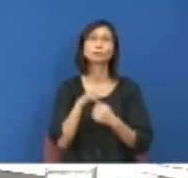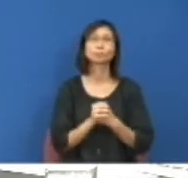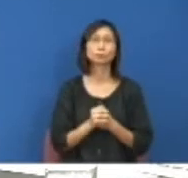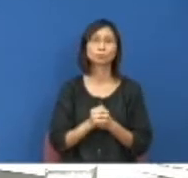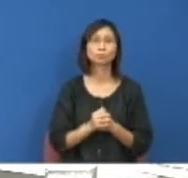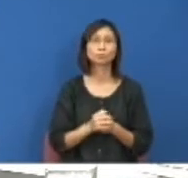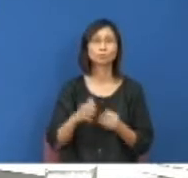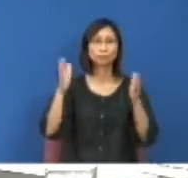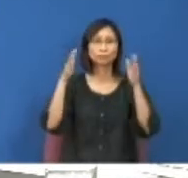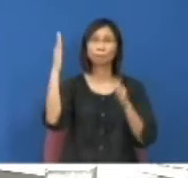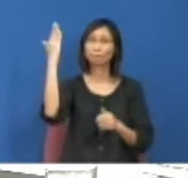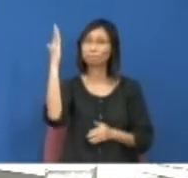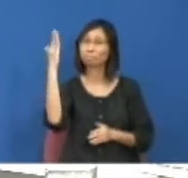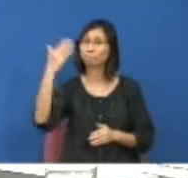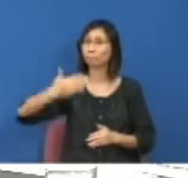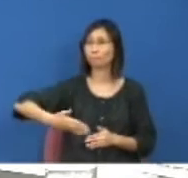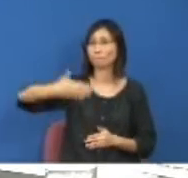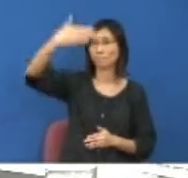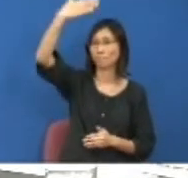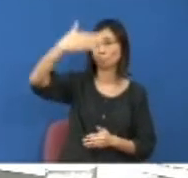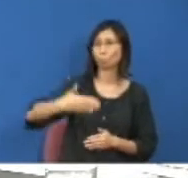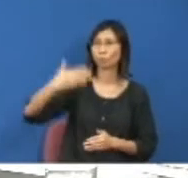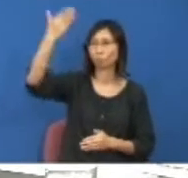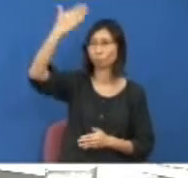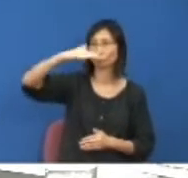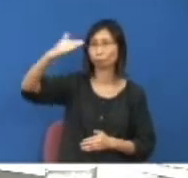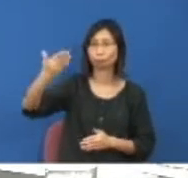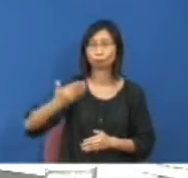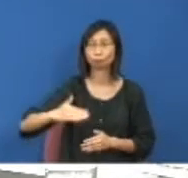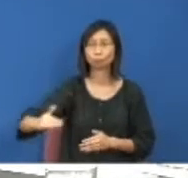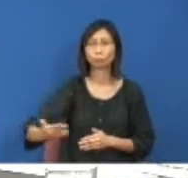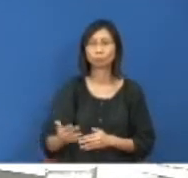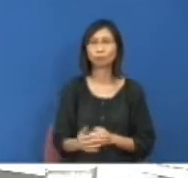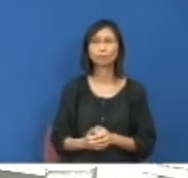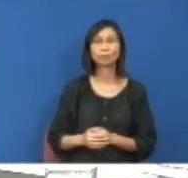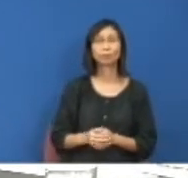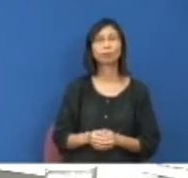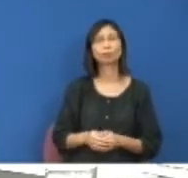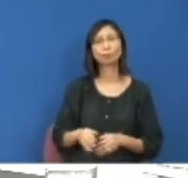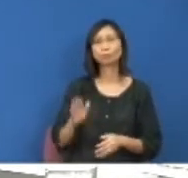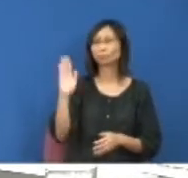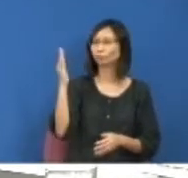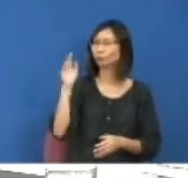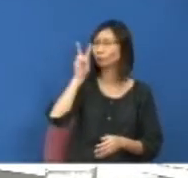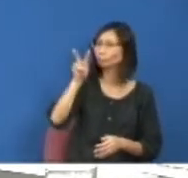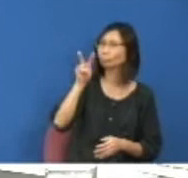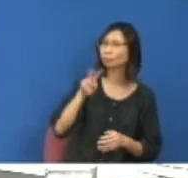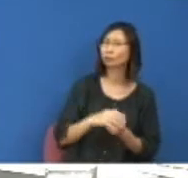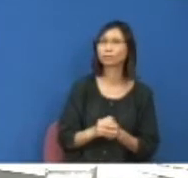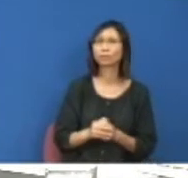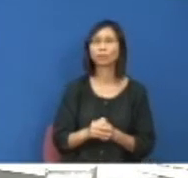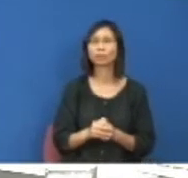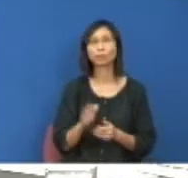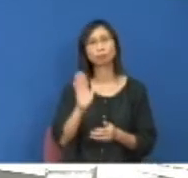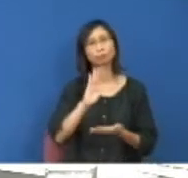蝦鏡咁樣一個funny mirror 咁，係即係好曲折咁樣反映咗個事實。睇所以睇落去咧，大家未